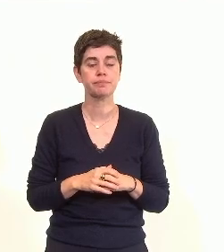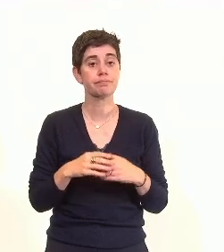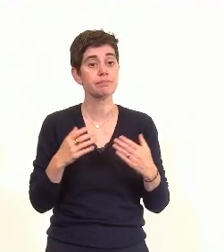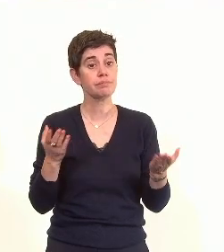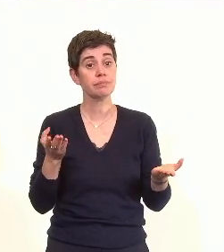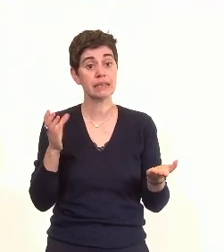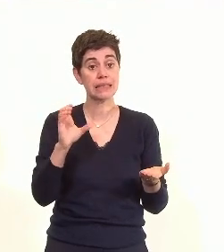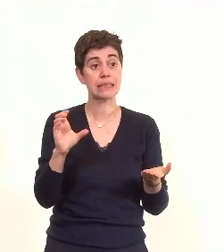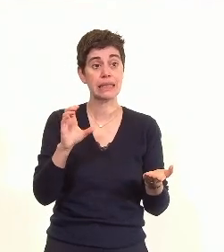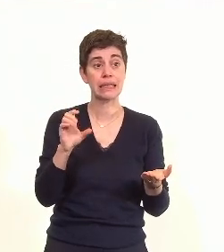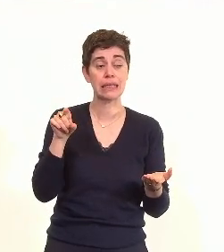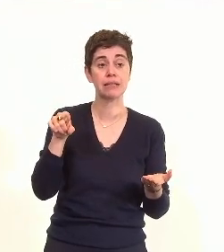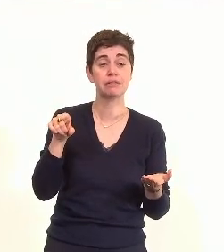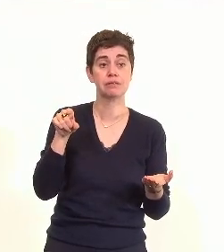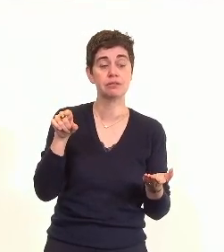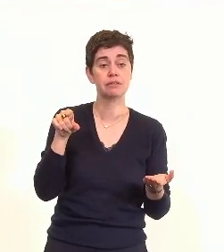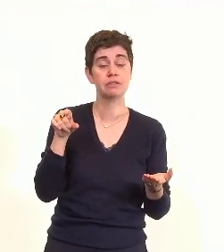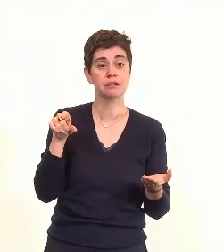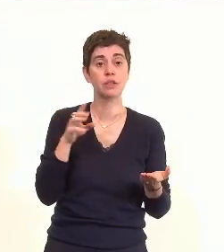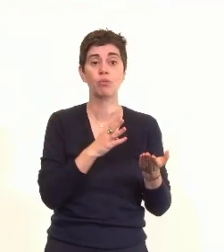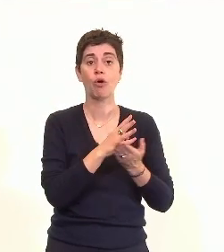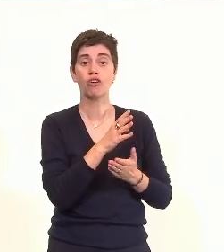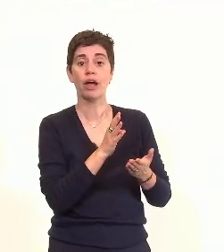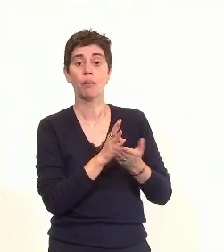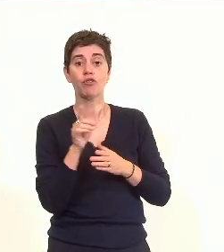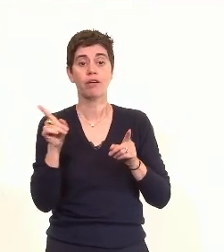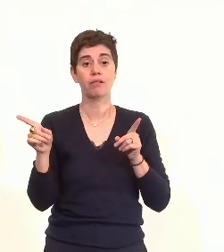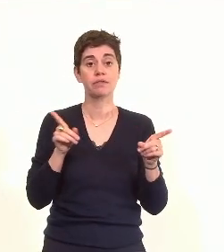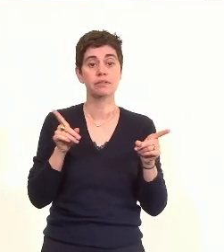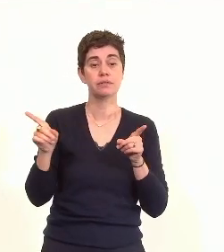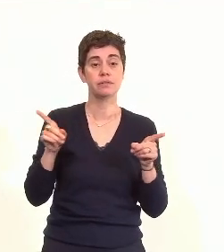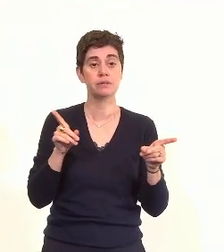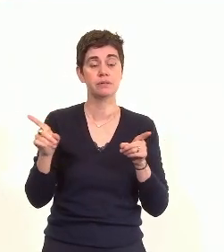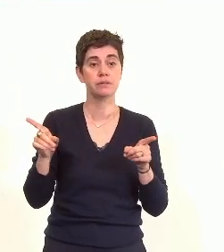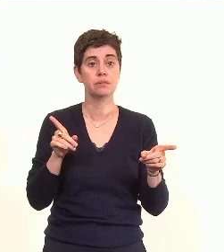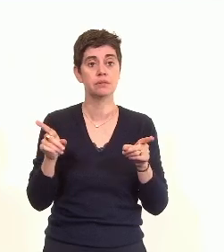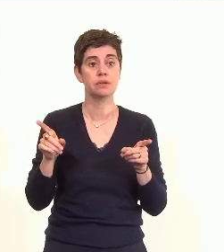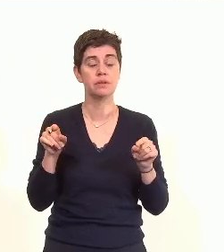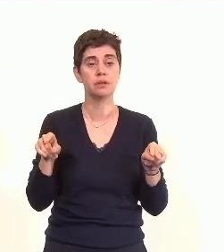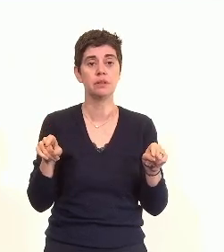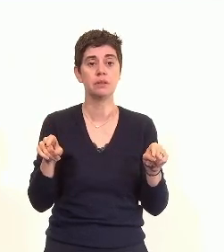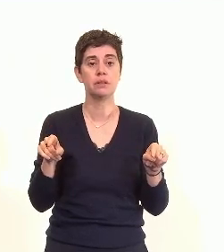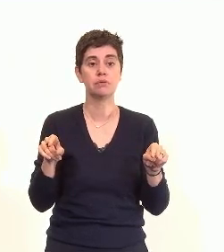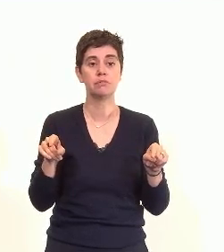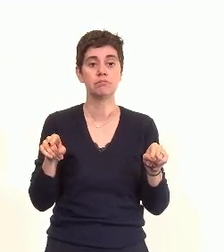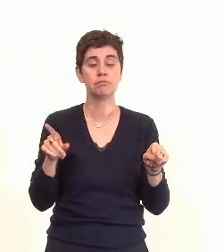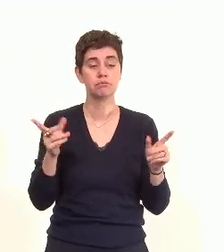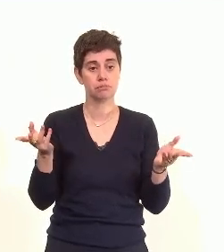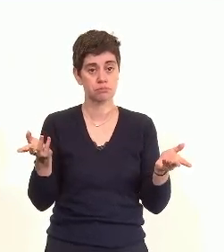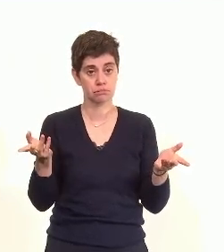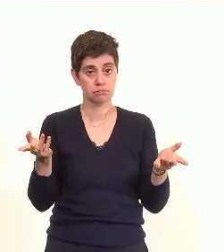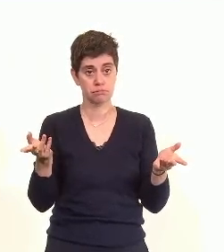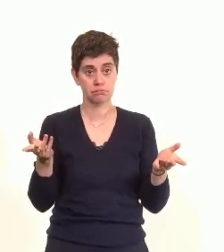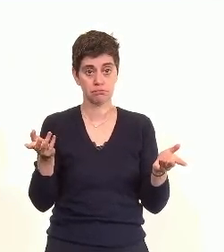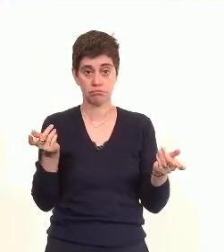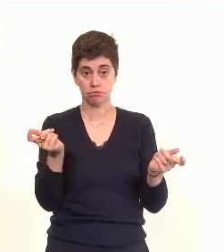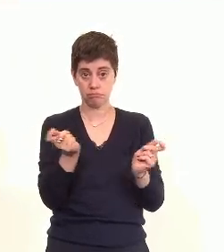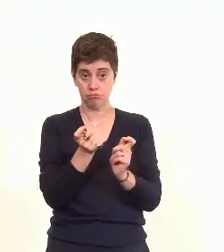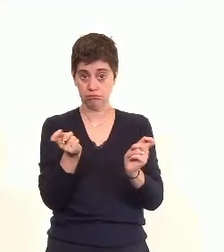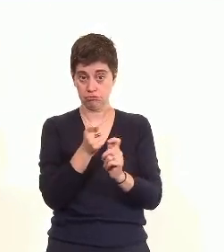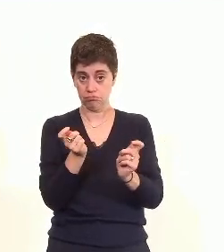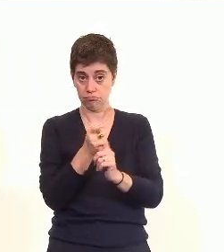projets, citoyennage que vous connaissez bien, ce projet territorial. Et vous le disiez quand on échangeait un peu, l'idée, c'est de montrer aussi les personnes âgées aux